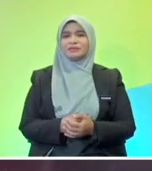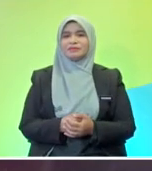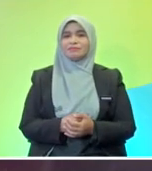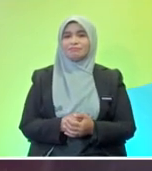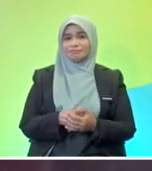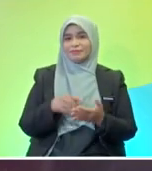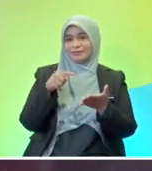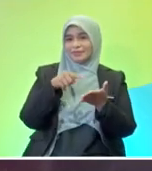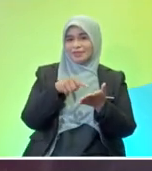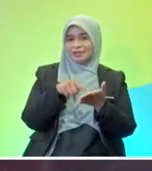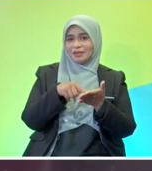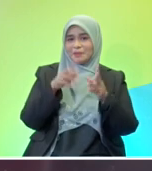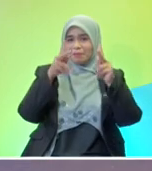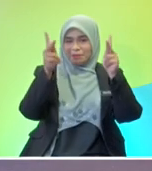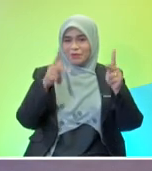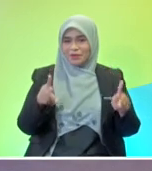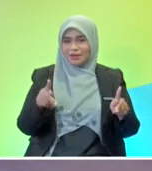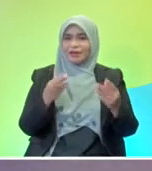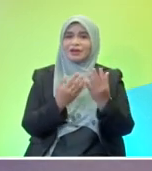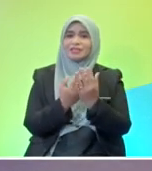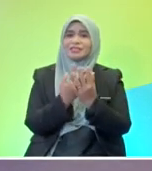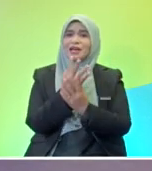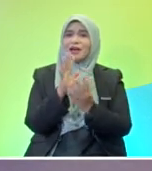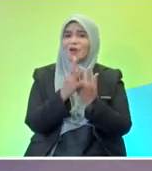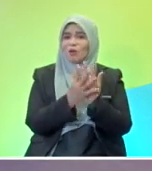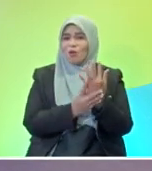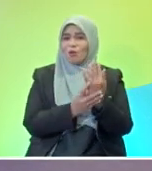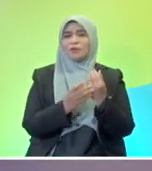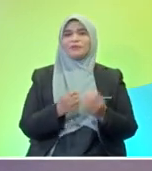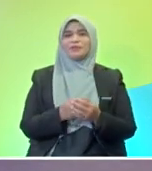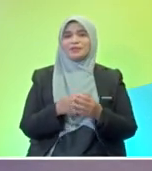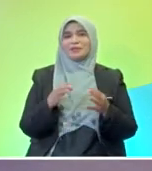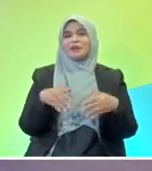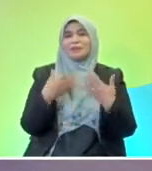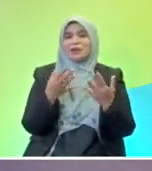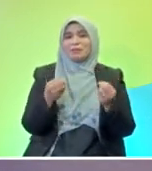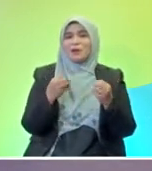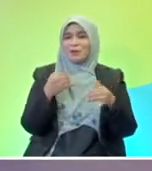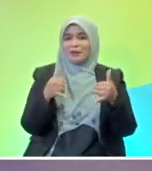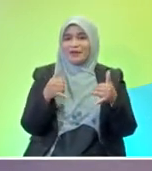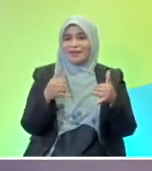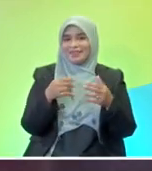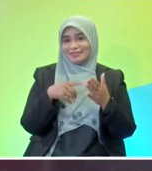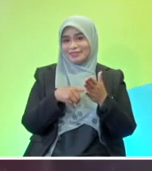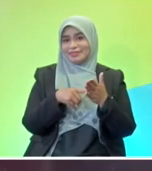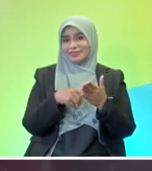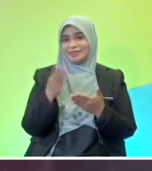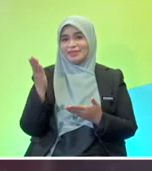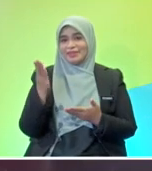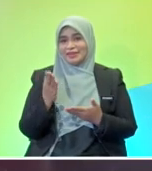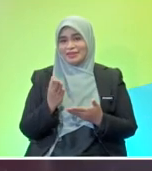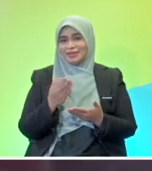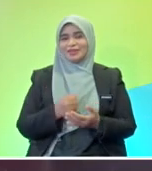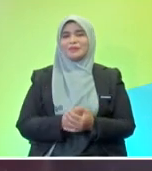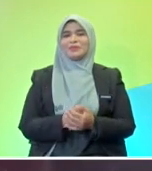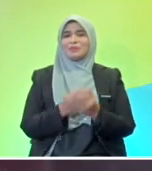ialah boneka sarung. Macam mana nak main dia? Macam mana tu cikgu? Macam ni. Oh, sarung